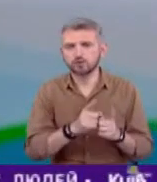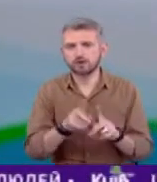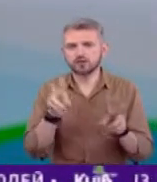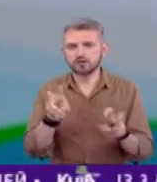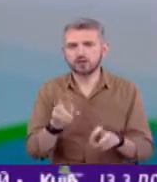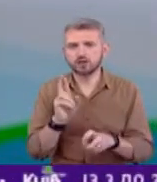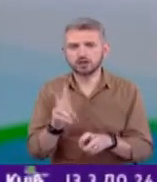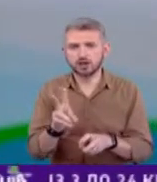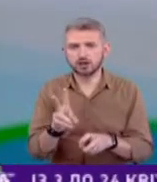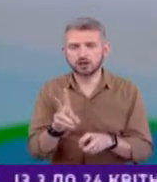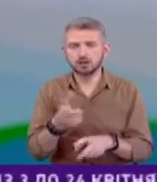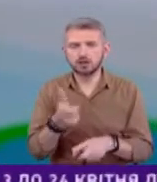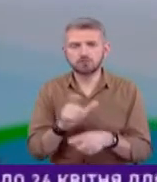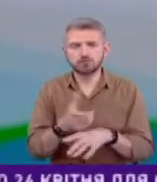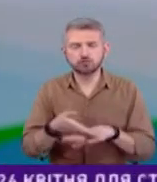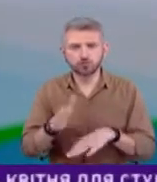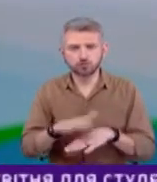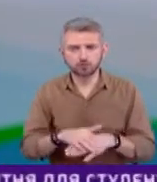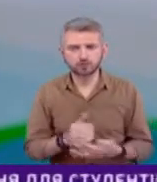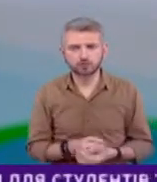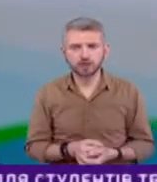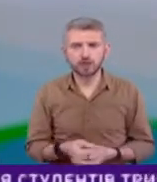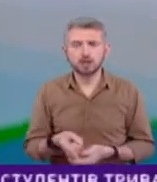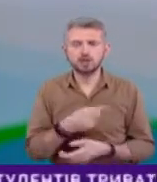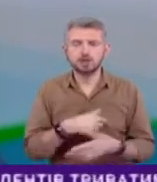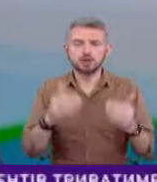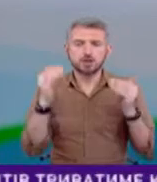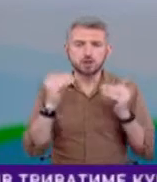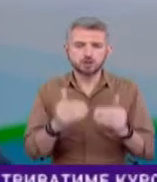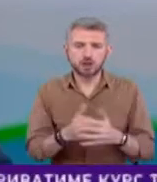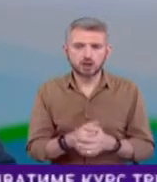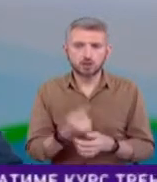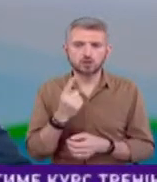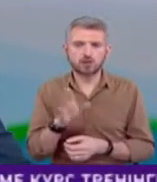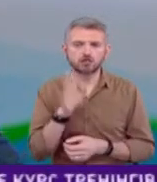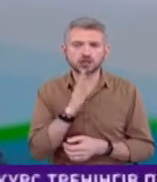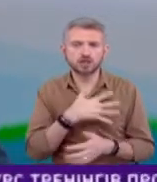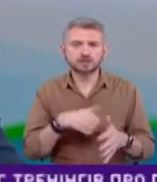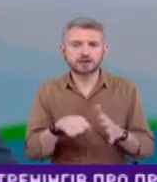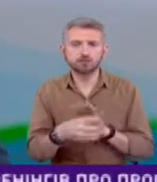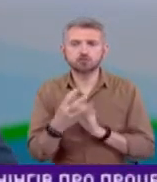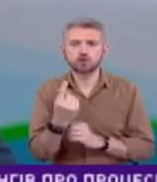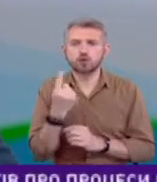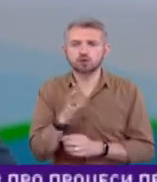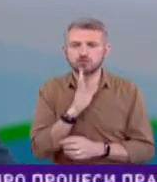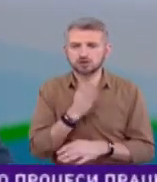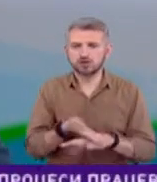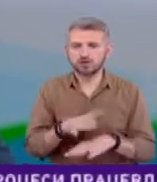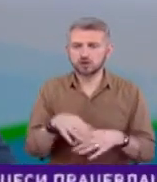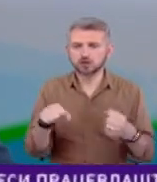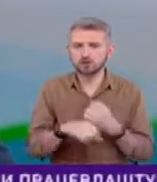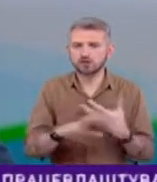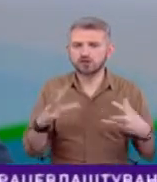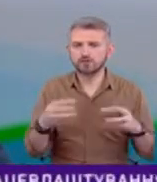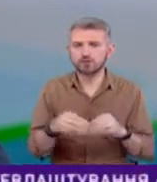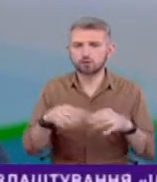перекваліфікували як найбільш тяжку. Ми ж йдемо далі. Одна жінка загинула, ще одна важко травмована внаслідок